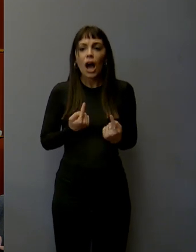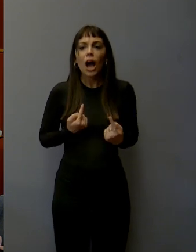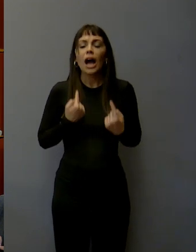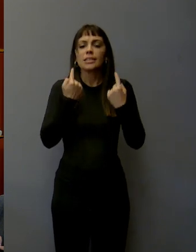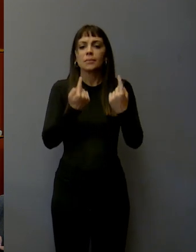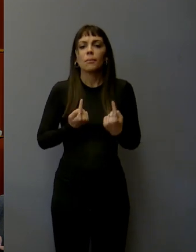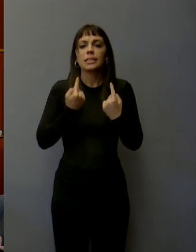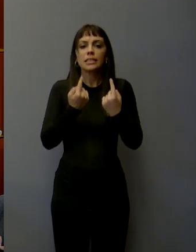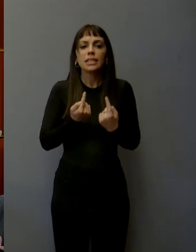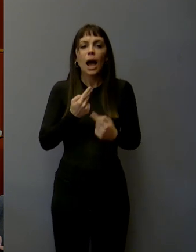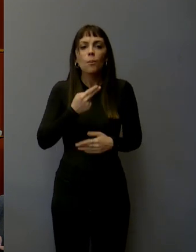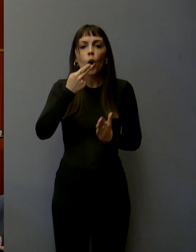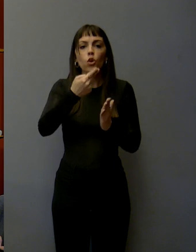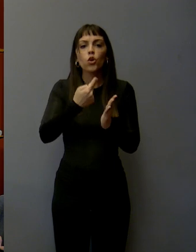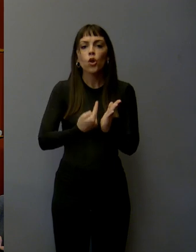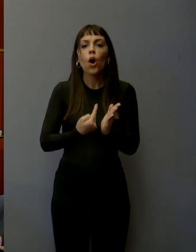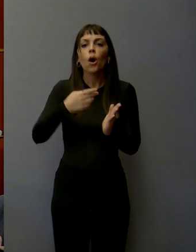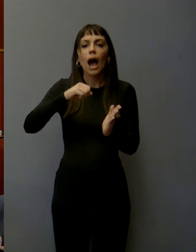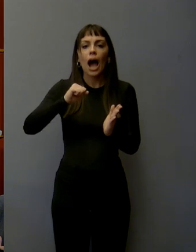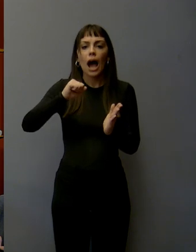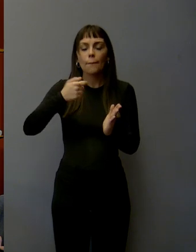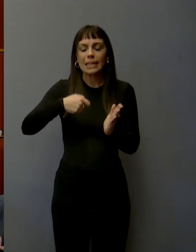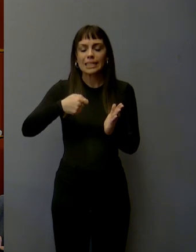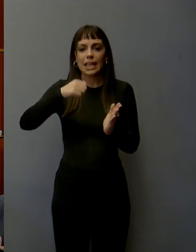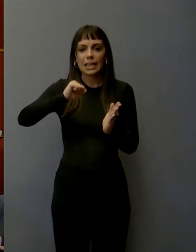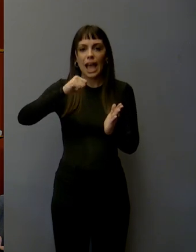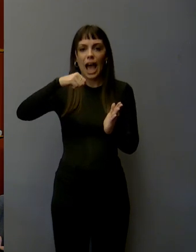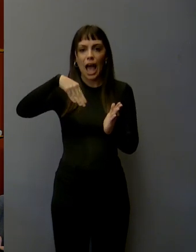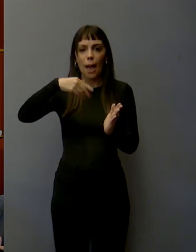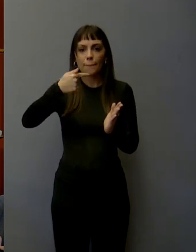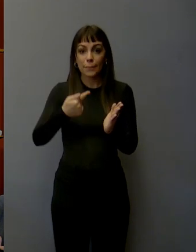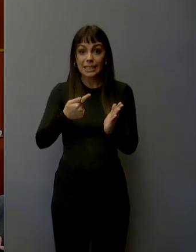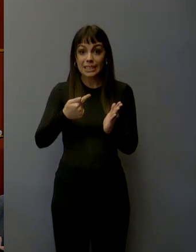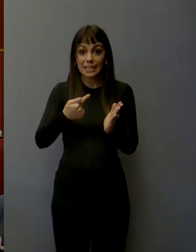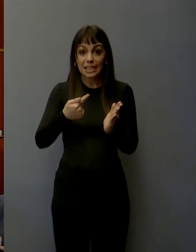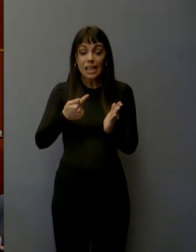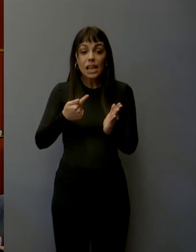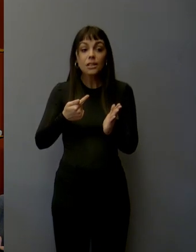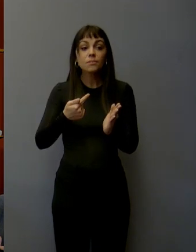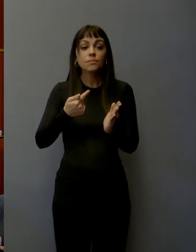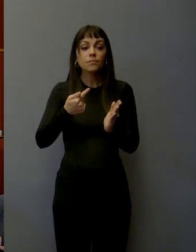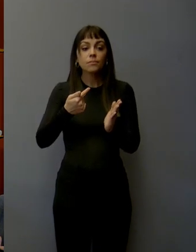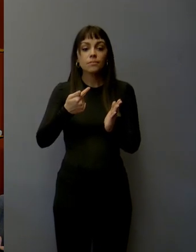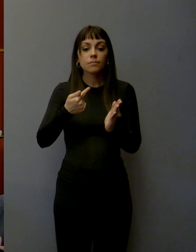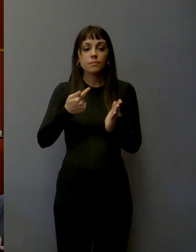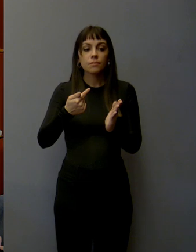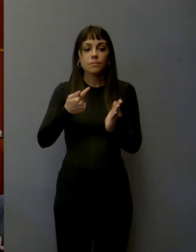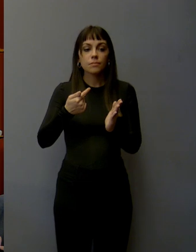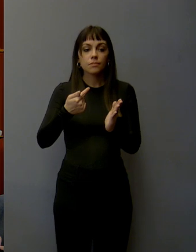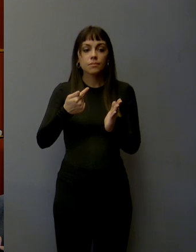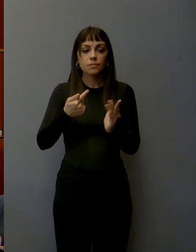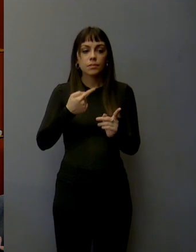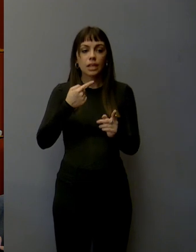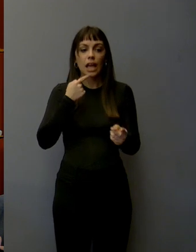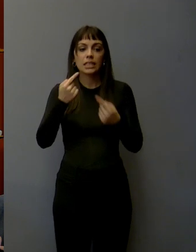di AMT Penso sia una beffa andare a votare un bilancio nella nostra città d'Italia e mentre si sta decidendo a chi nominare alla